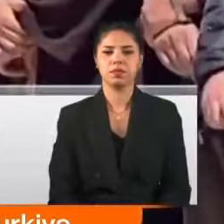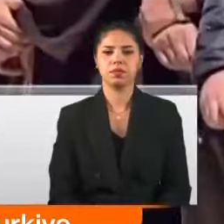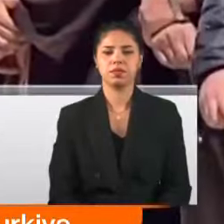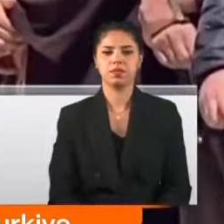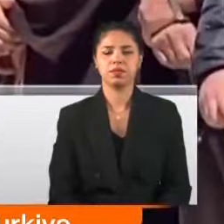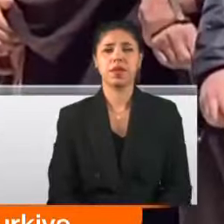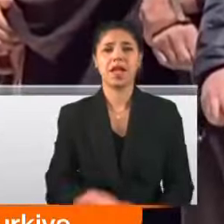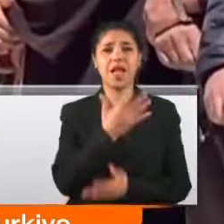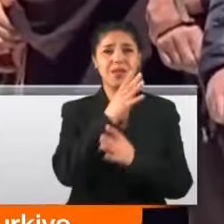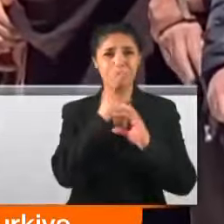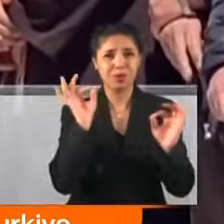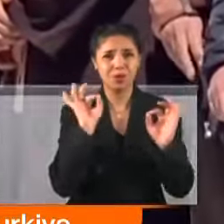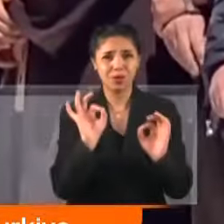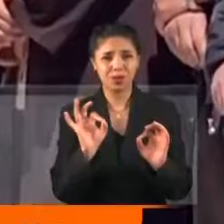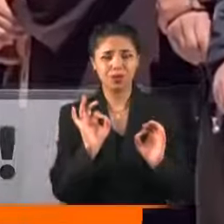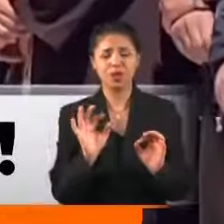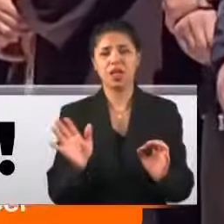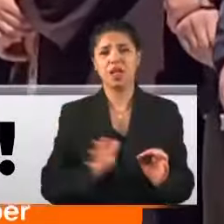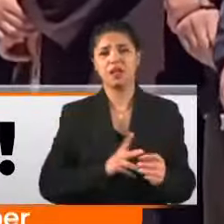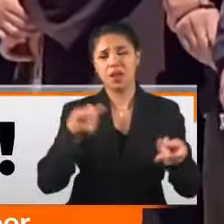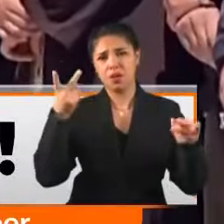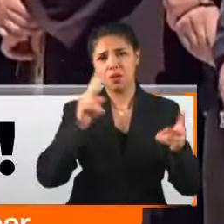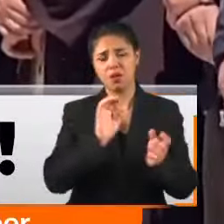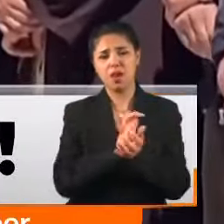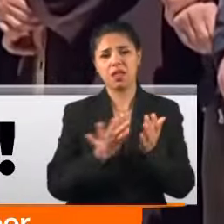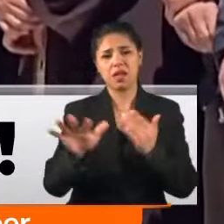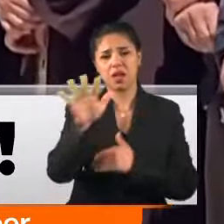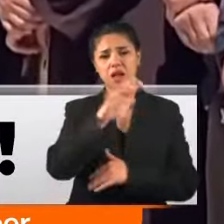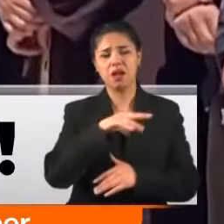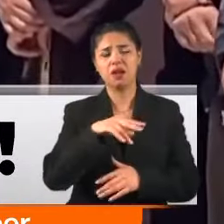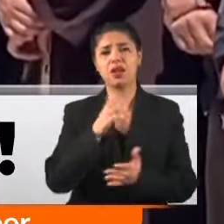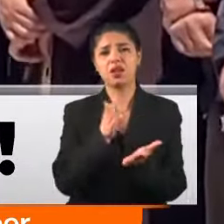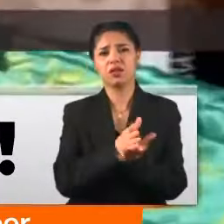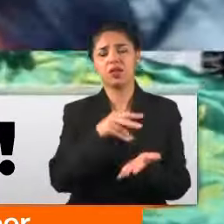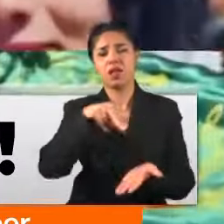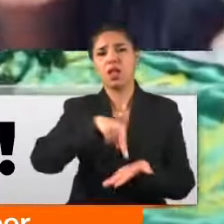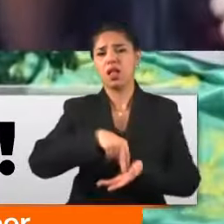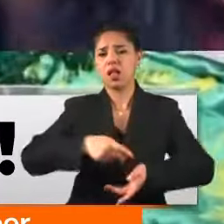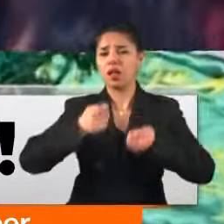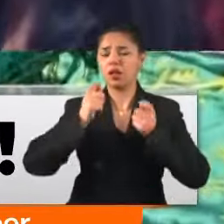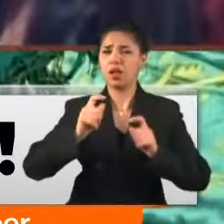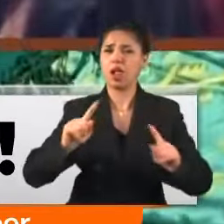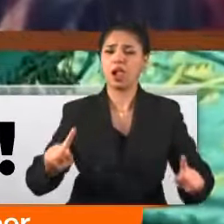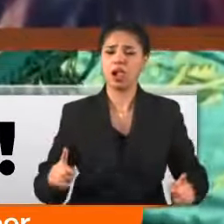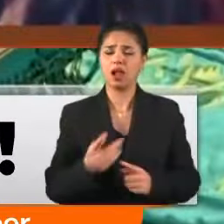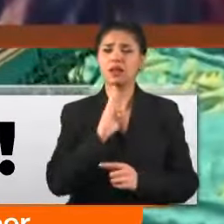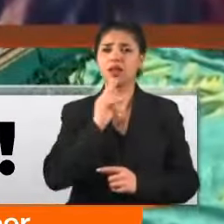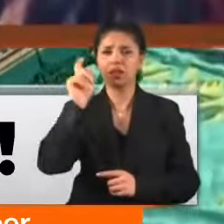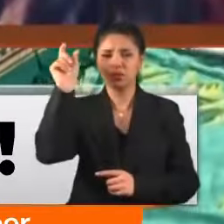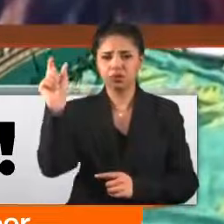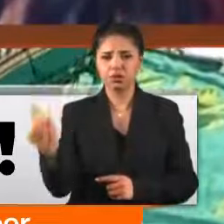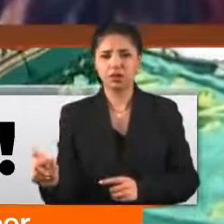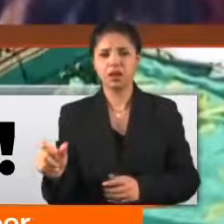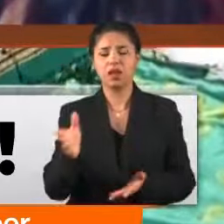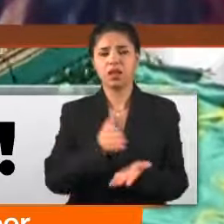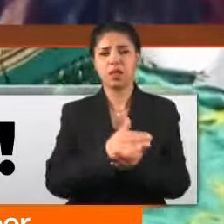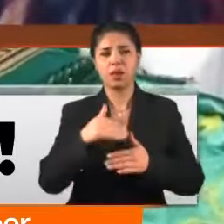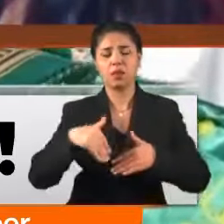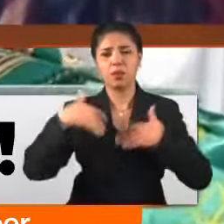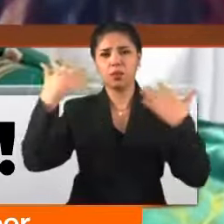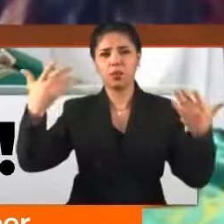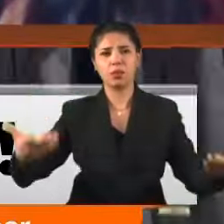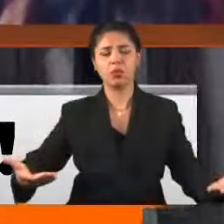En mutlu günlerinde evlat acısı yaşayan aileler cenazede ayakta durmakta güçlük çekti. Genç kızın tabutunun üzerine gelinliği ve